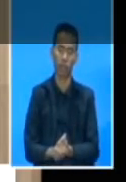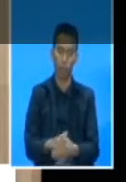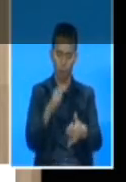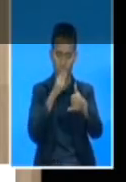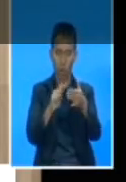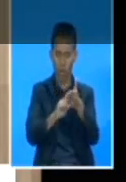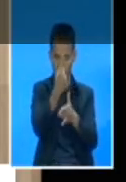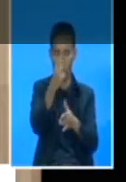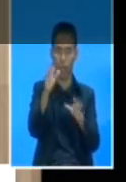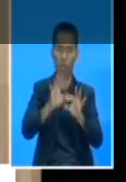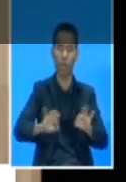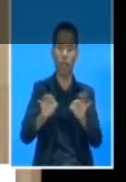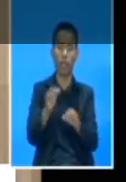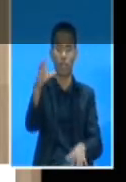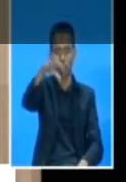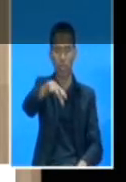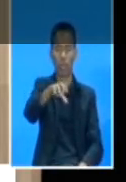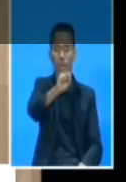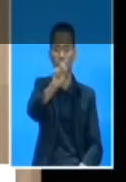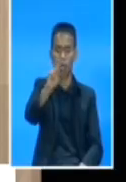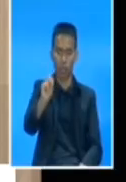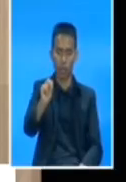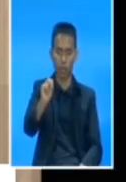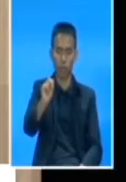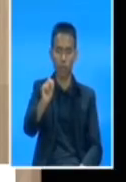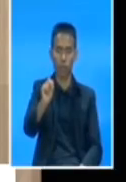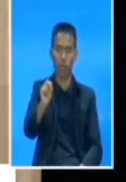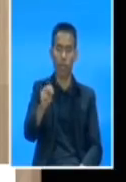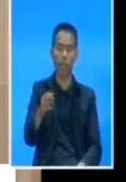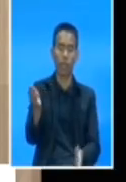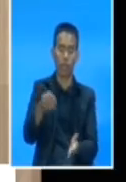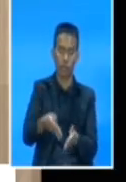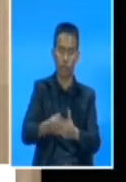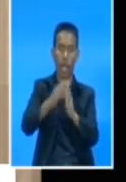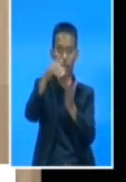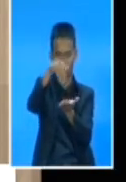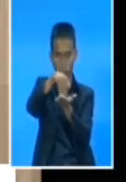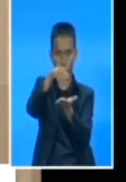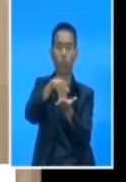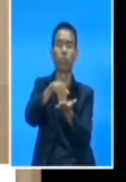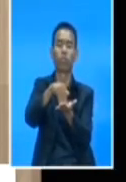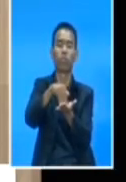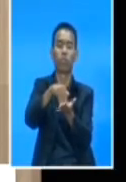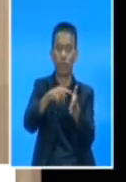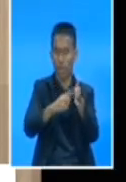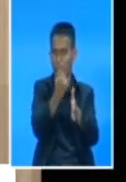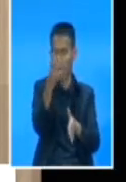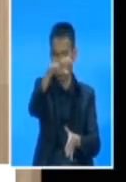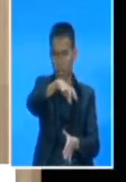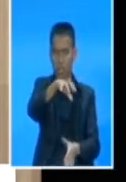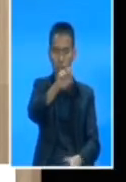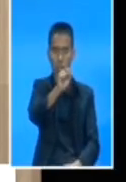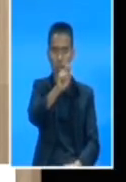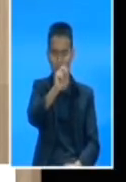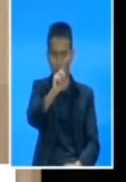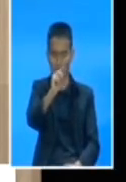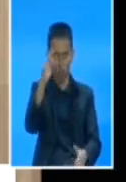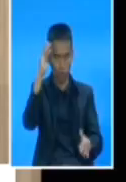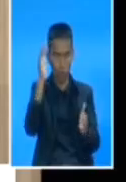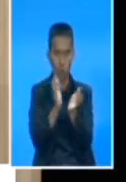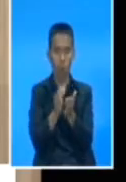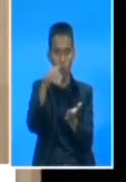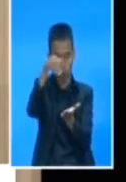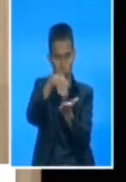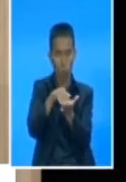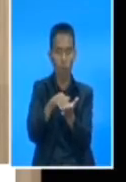สำนักงานตำรวจแห่งชาติจะต้องตั้งศูนย์ที่ผมเน้นไปที่สำนักงานแห่งชาติมากเพราะต้นทานครับตั้งศูนย์ติดตาม